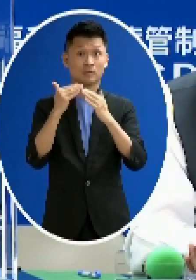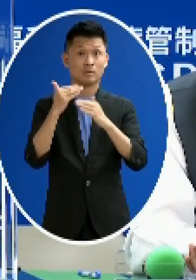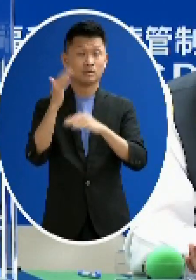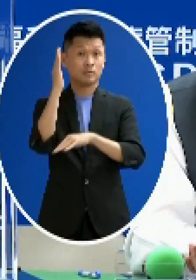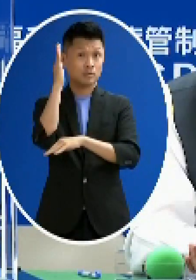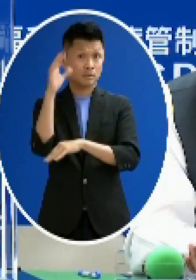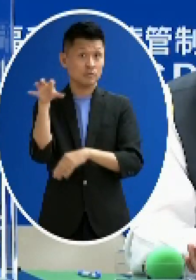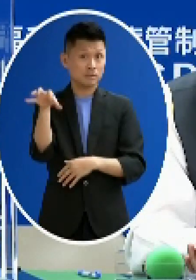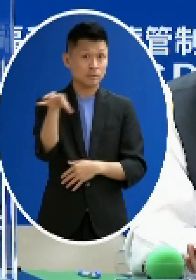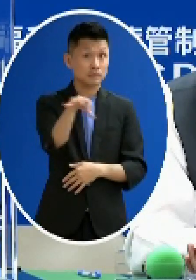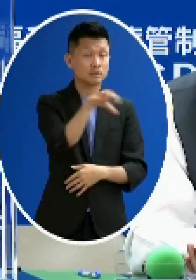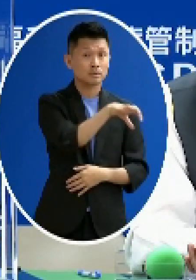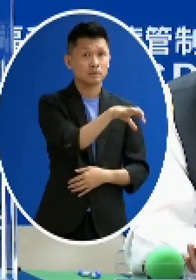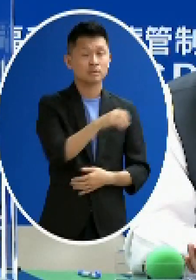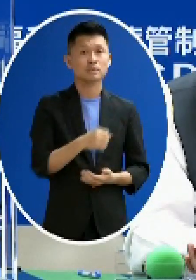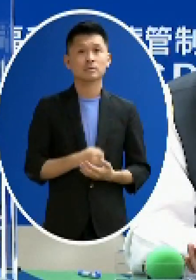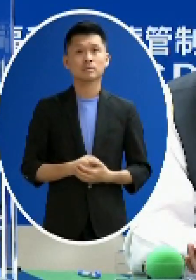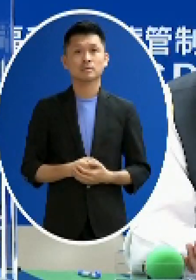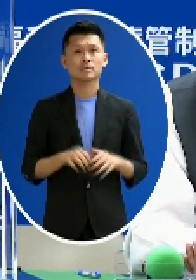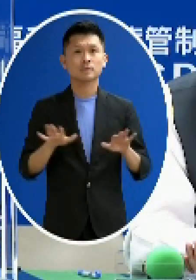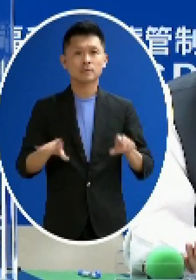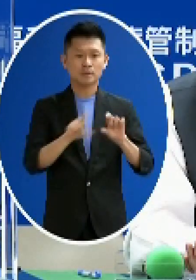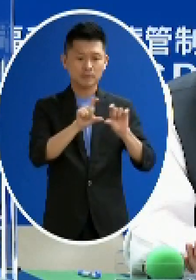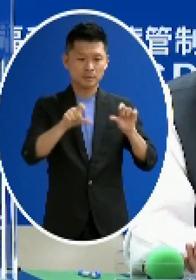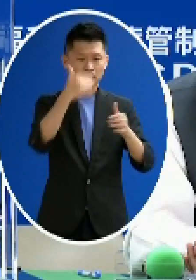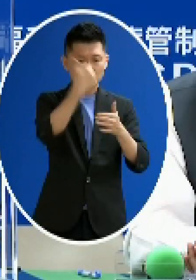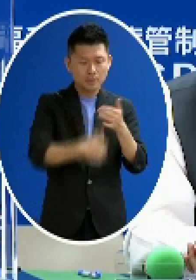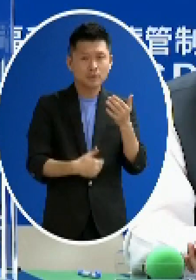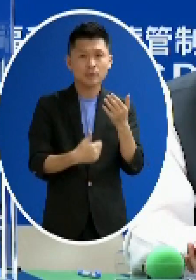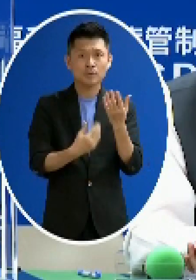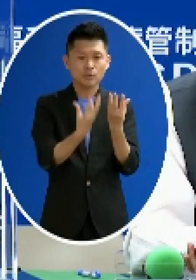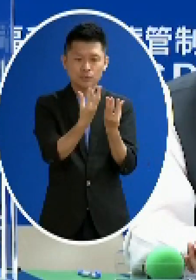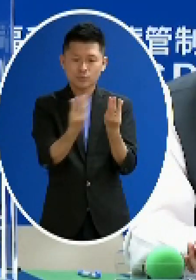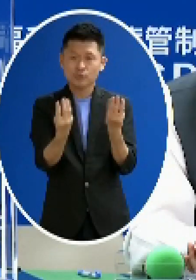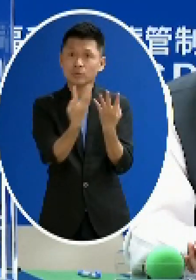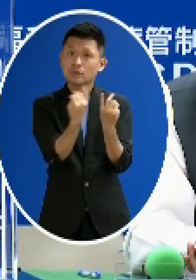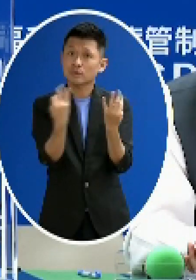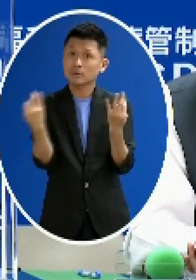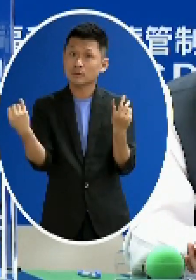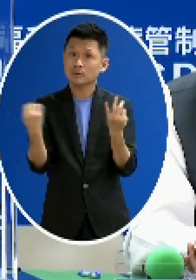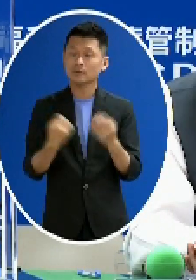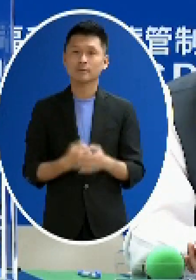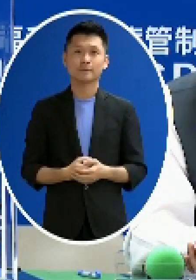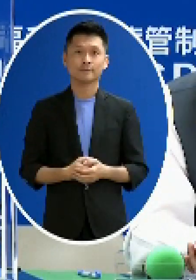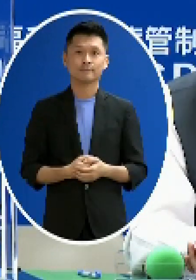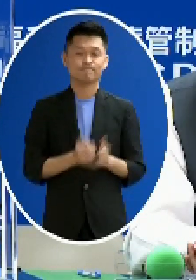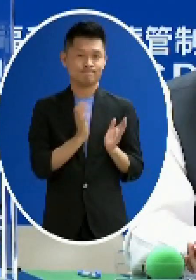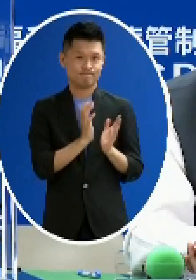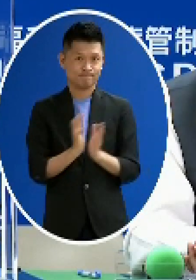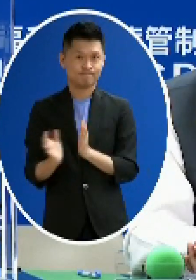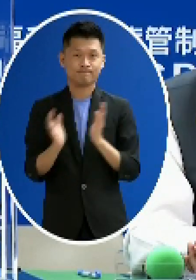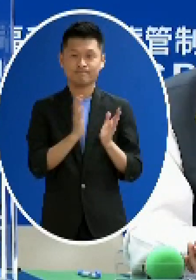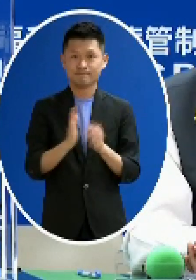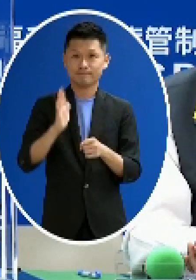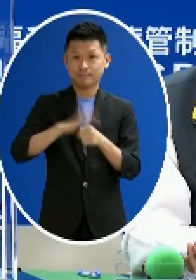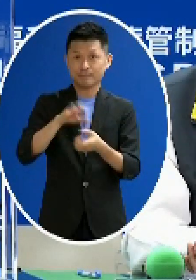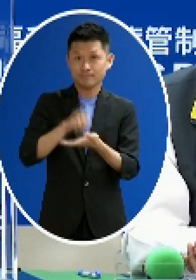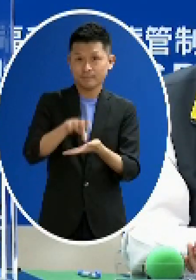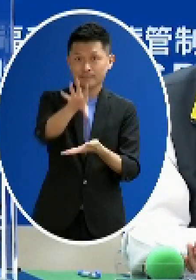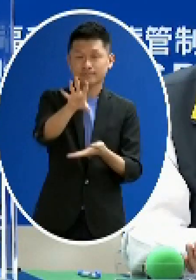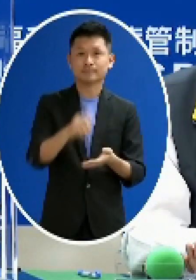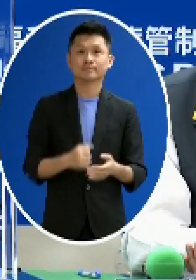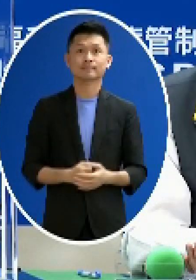个剩余量，那我们再稍微把它整理一下整理一